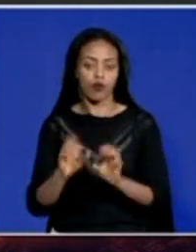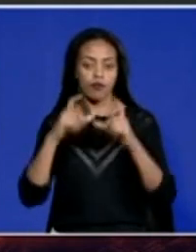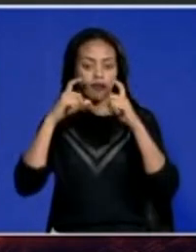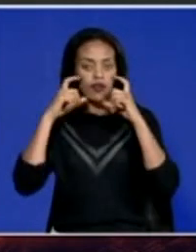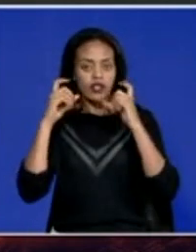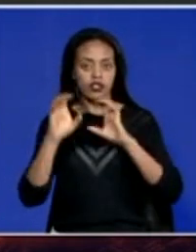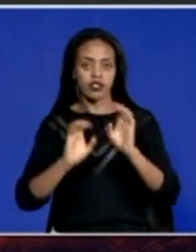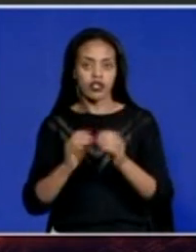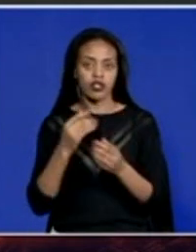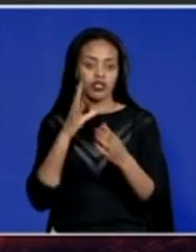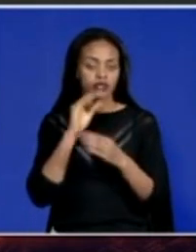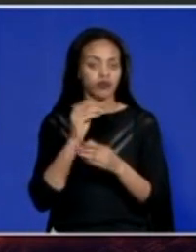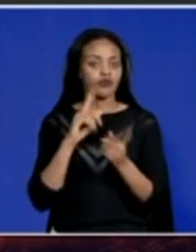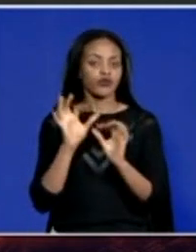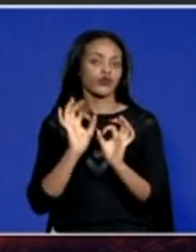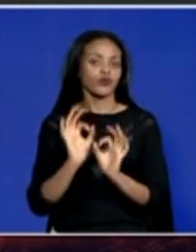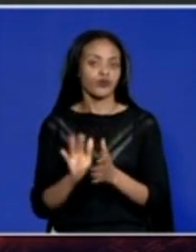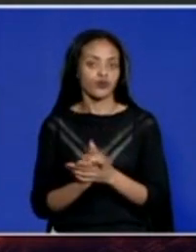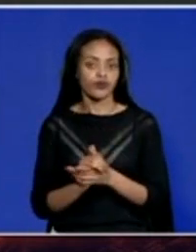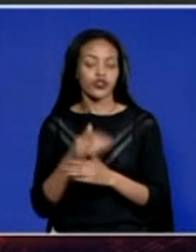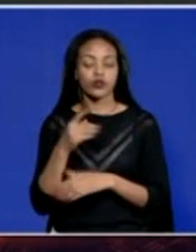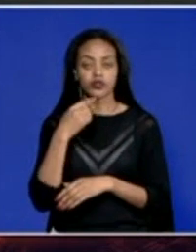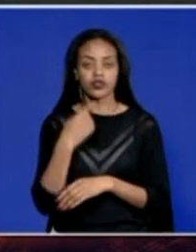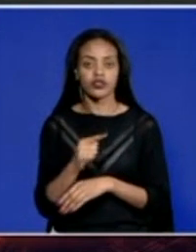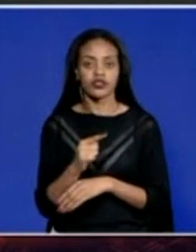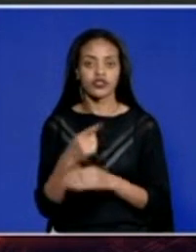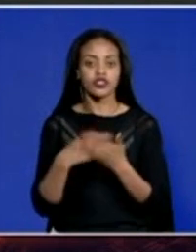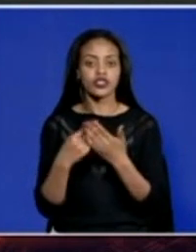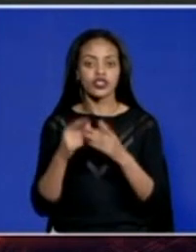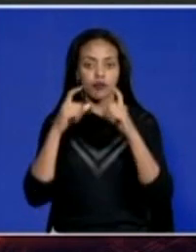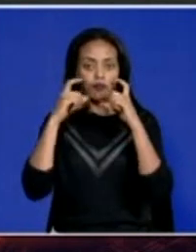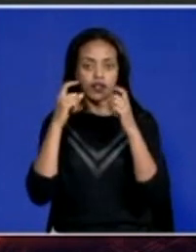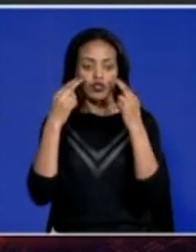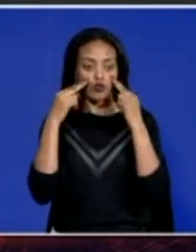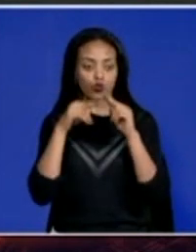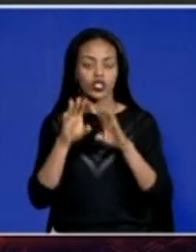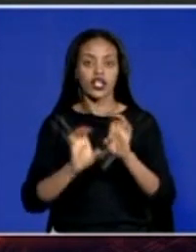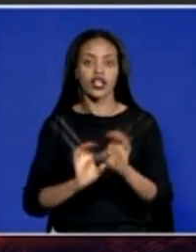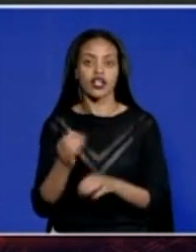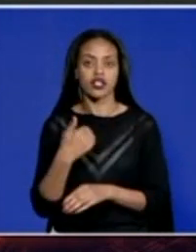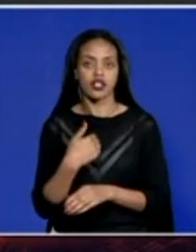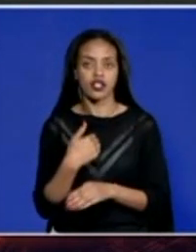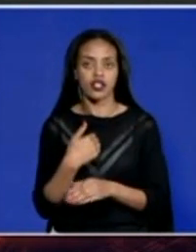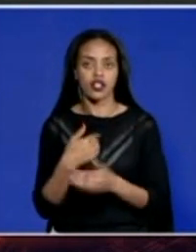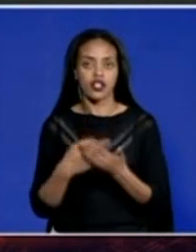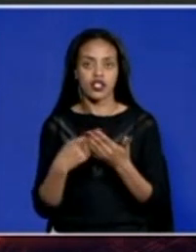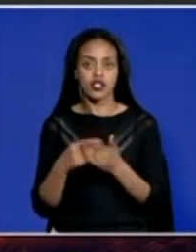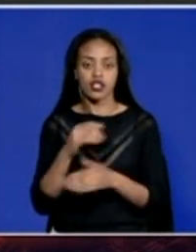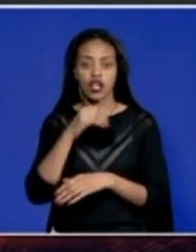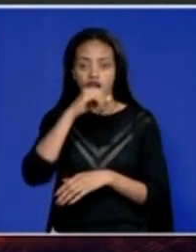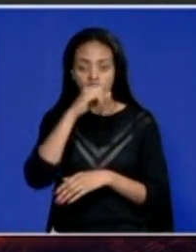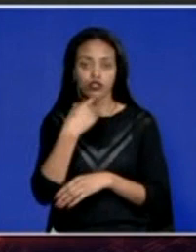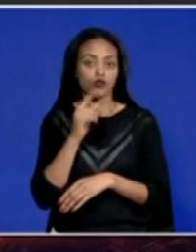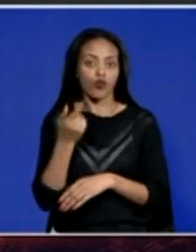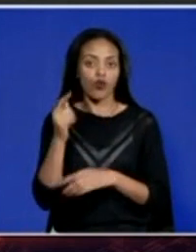ገይርኹም ተዋጊዕኹም ንማለት ይኮነይ ካብኡ ማለት እዩ እዛ ማስክ እያ ትኩረትና ጌርናለን ኢና ቢያንስን ጥሸት የይልላ እዚ